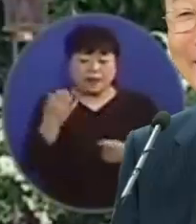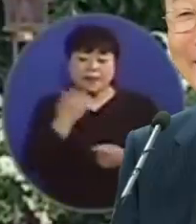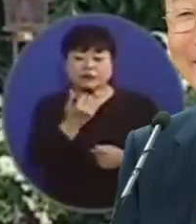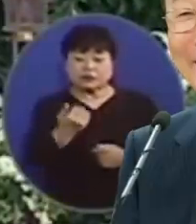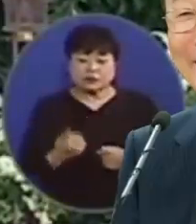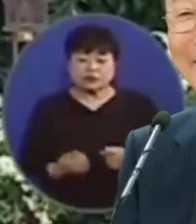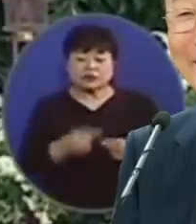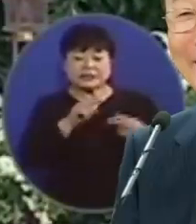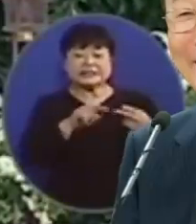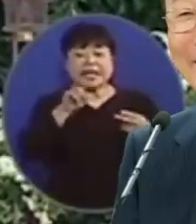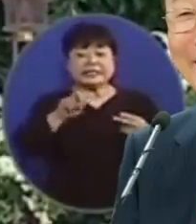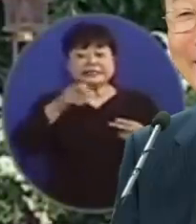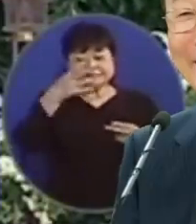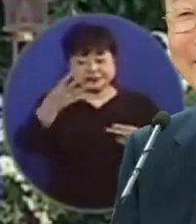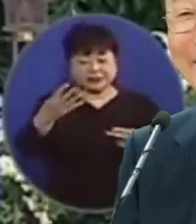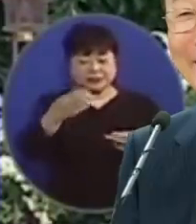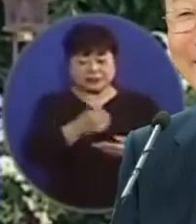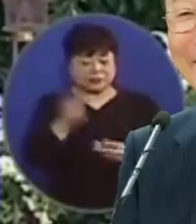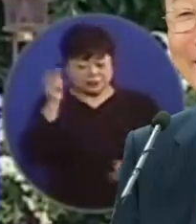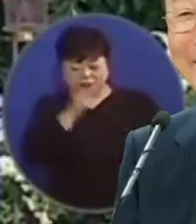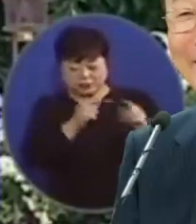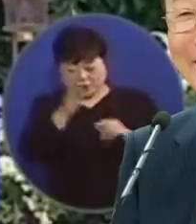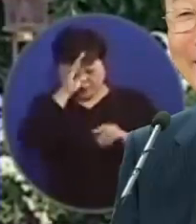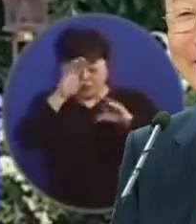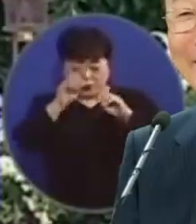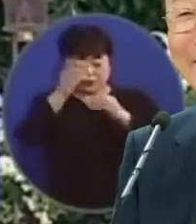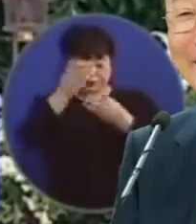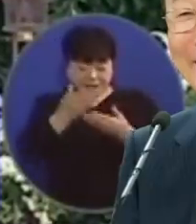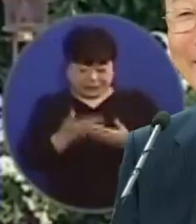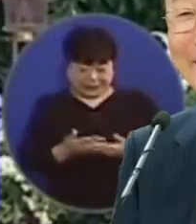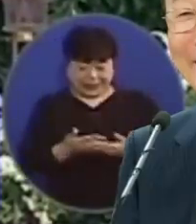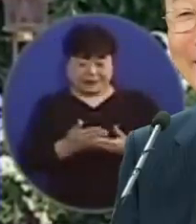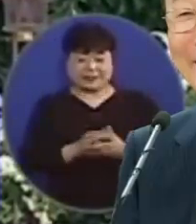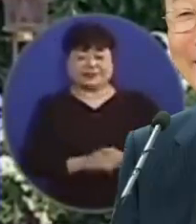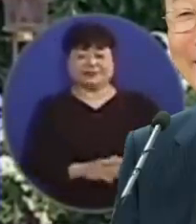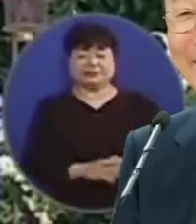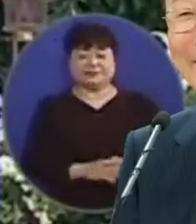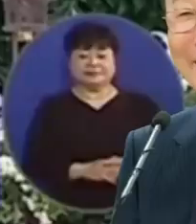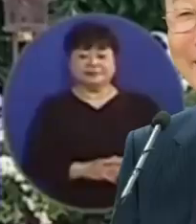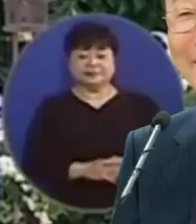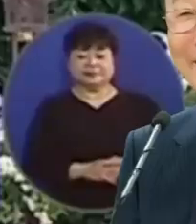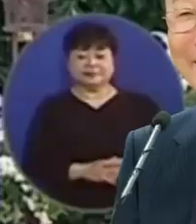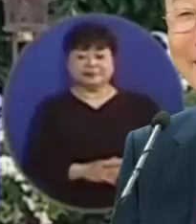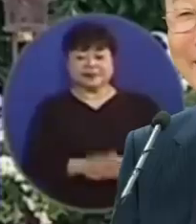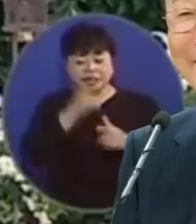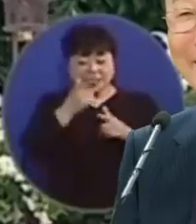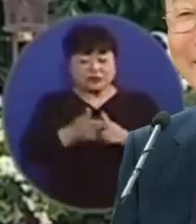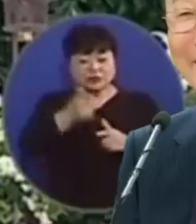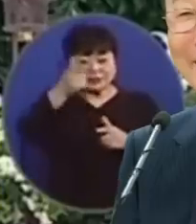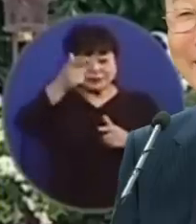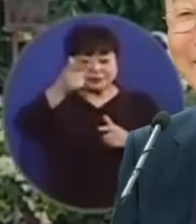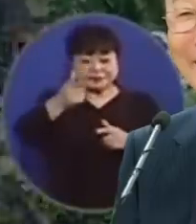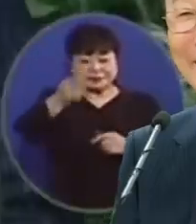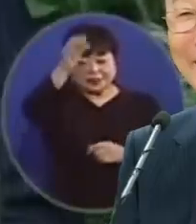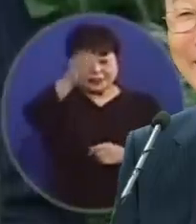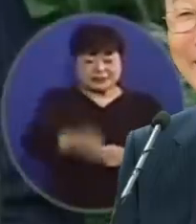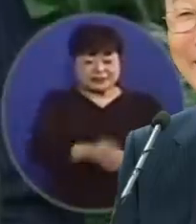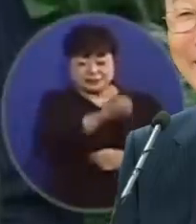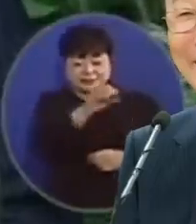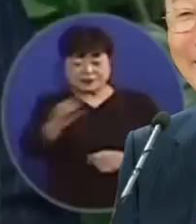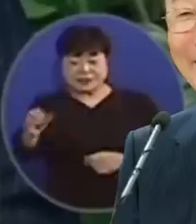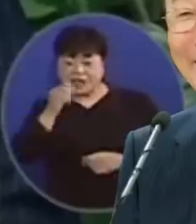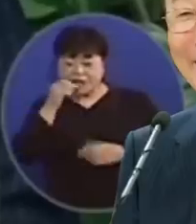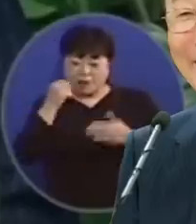베드로전서 2장 24절에 그가 채찍에 맞음으로 너희는 나음을 얻었나니. 예수님이 십자가에 못 박히기